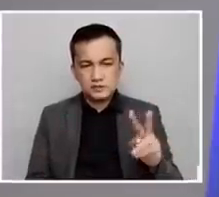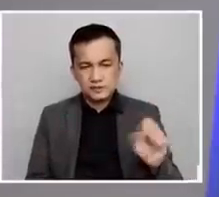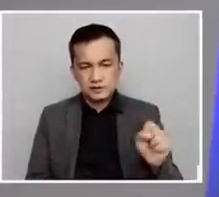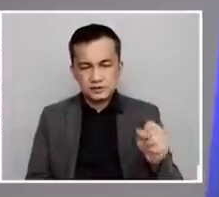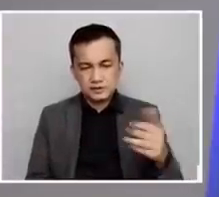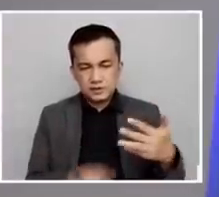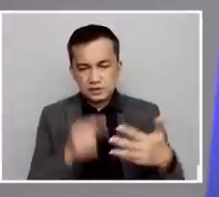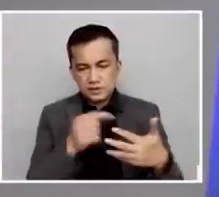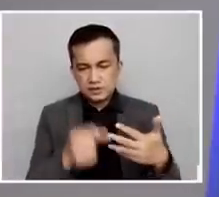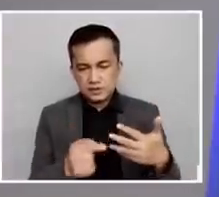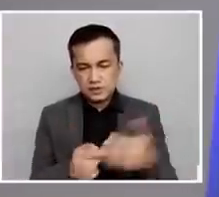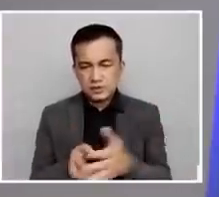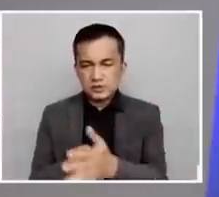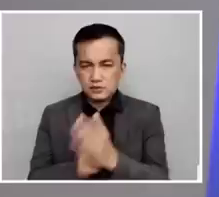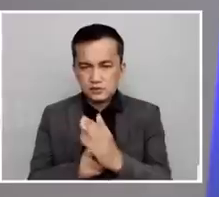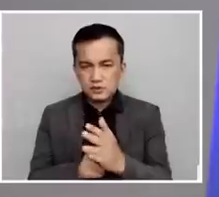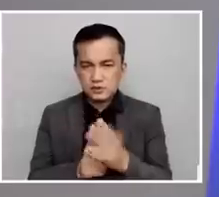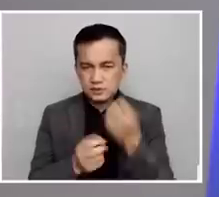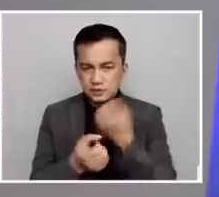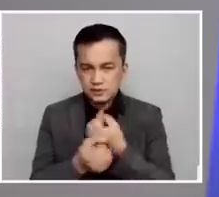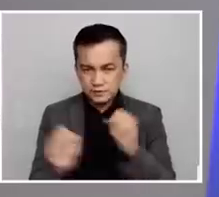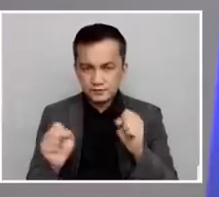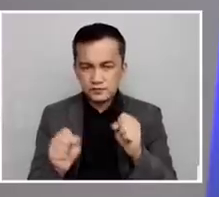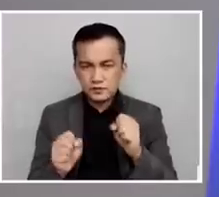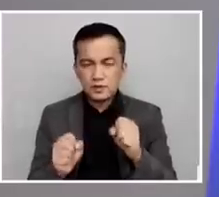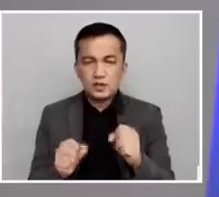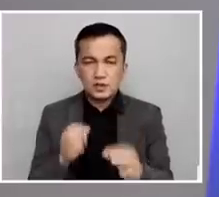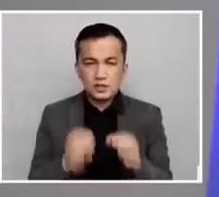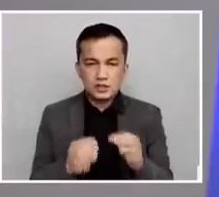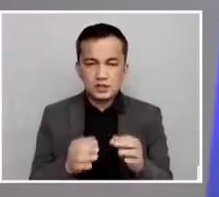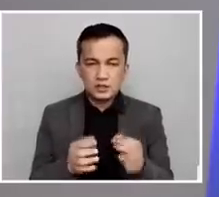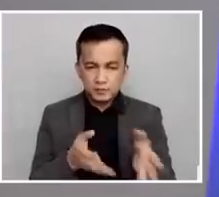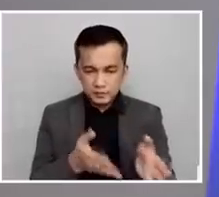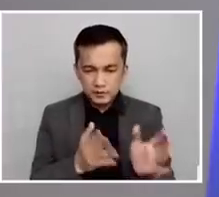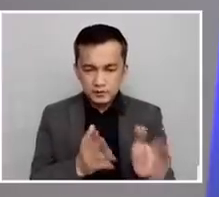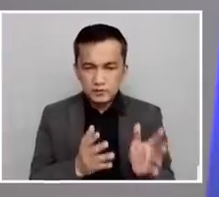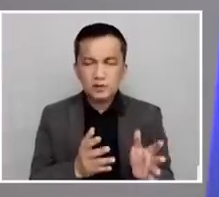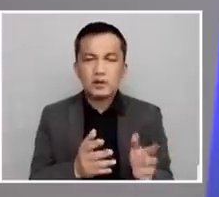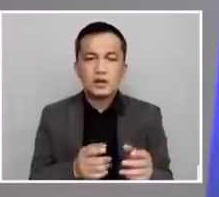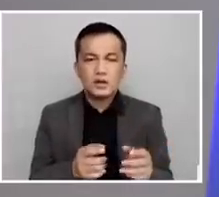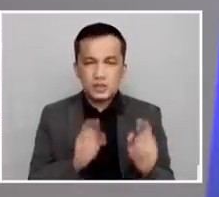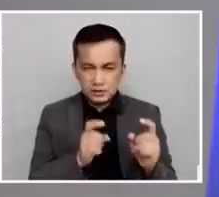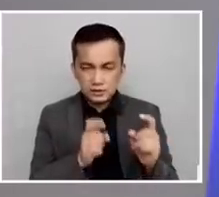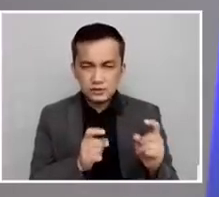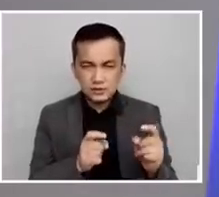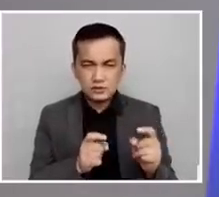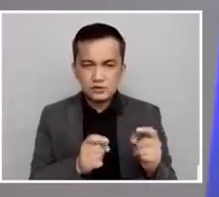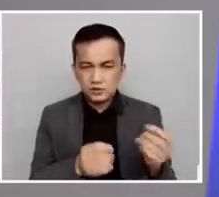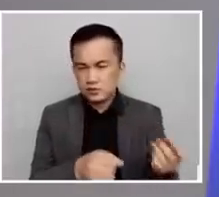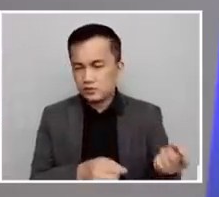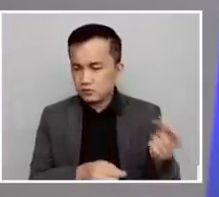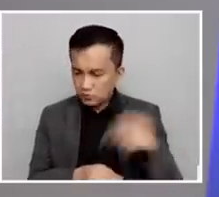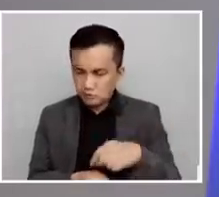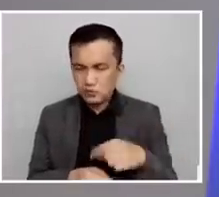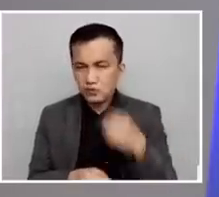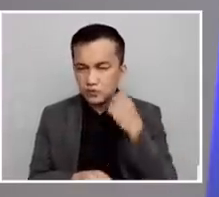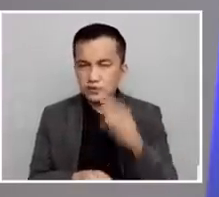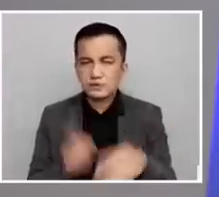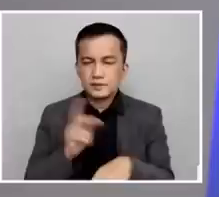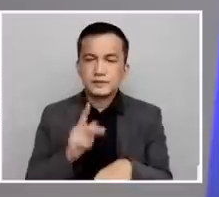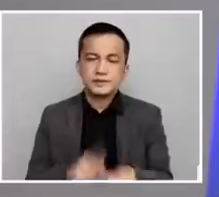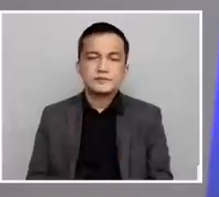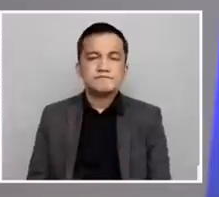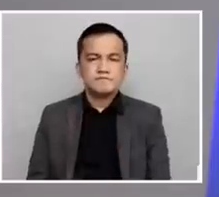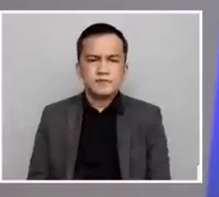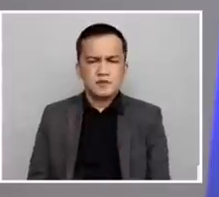kahilingan para sa kanyang seguridad na kung mapagbibigyan ay agad umano itong uuwi sa bansa. May mga